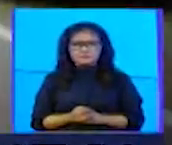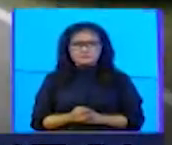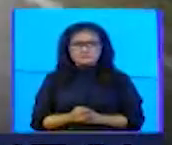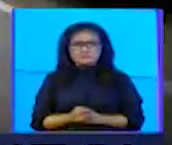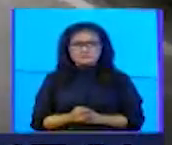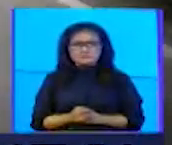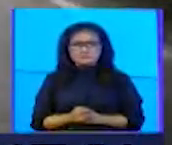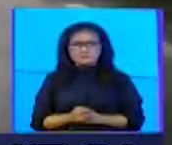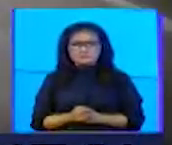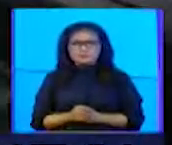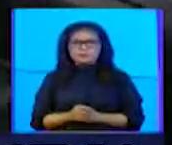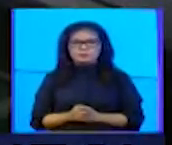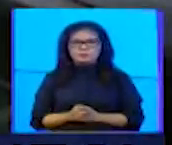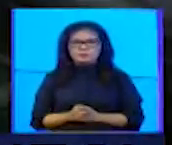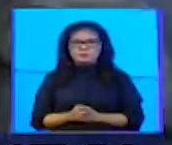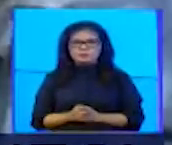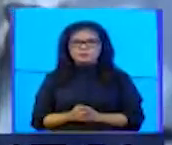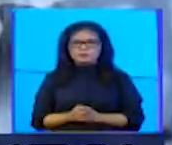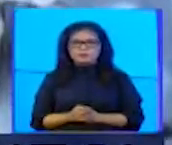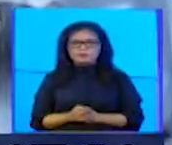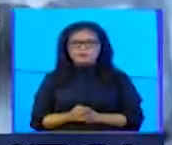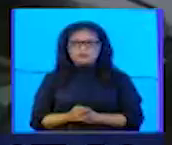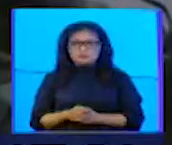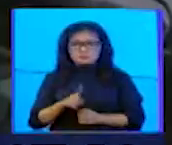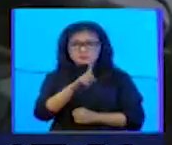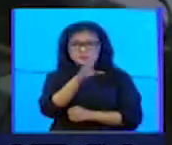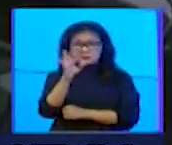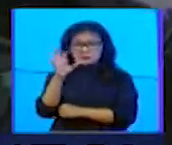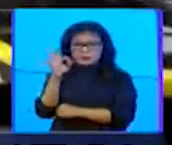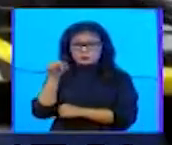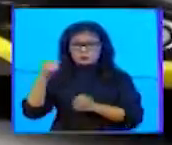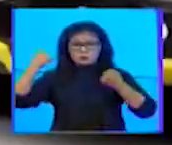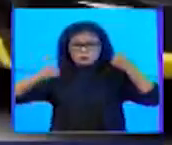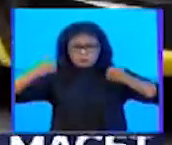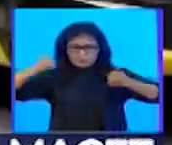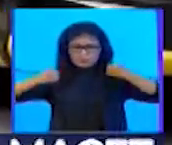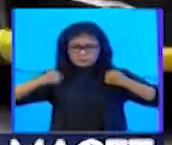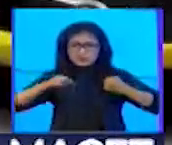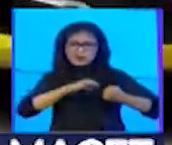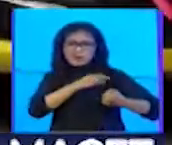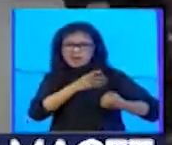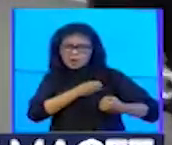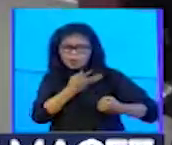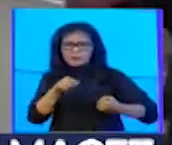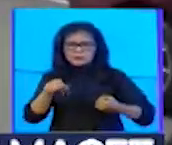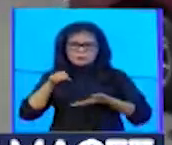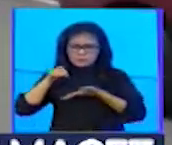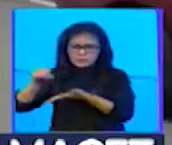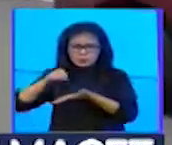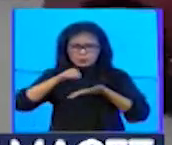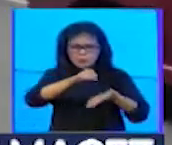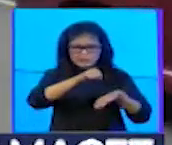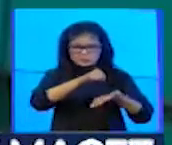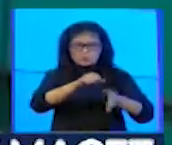Hai ratusan kendaraan relawan yang mengangkut bantuan logistik korban gempa Senin siang terjebak kemacetan